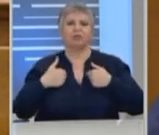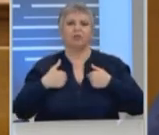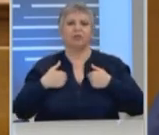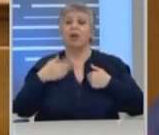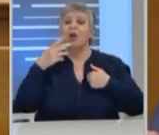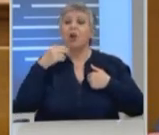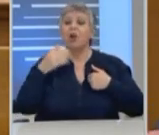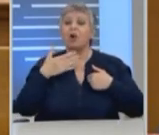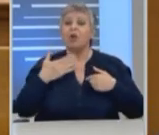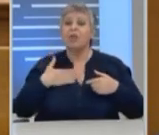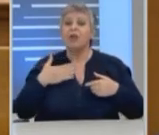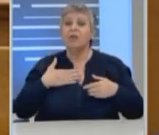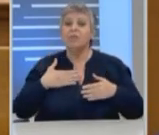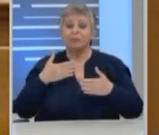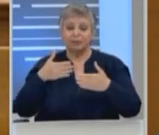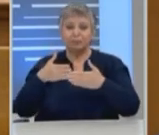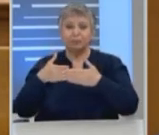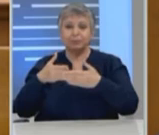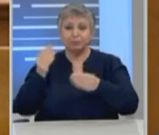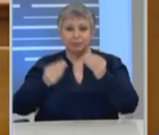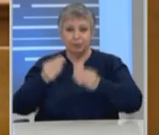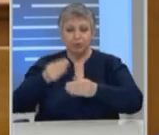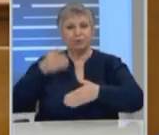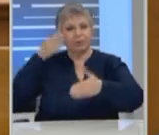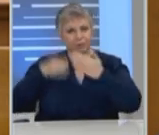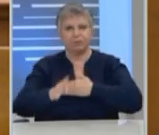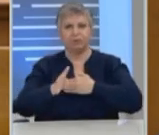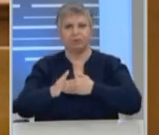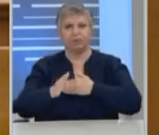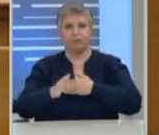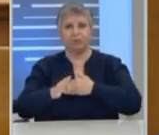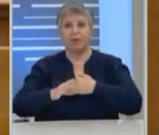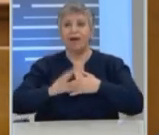Σε αντίθετη περίπτωση, τα